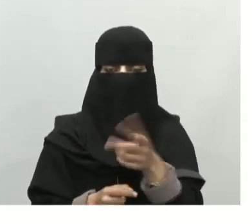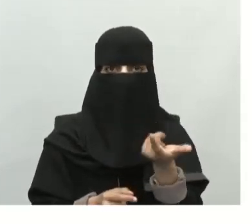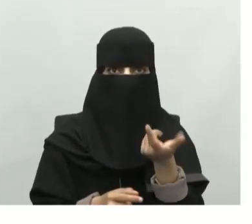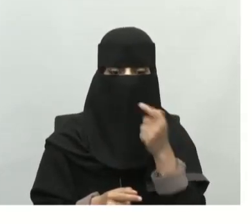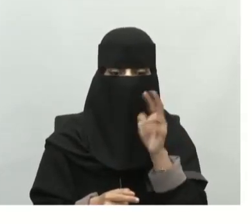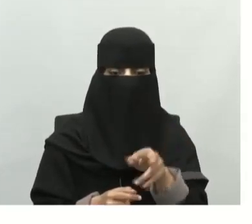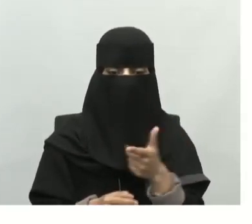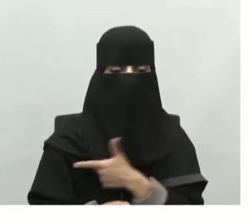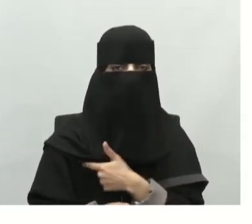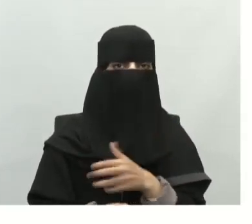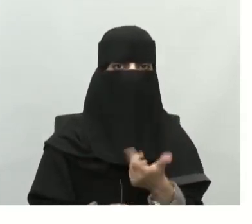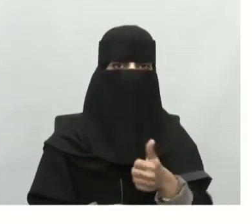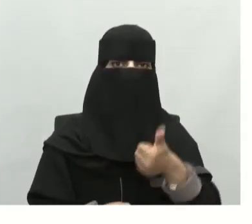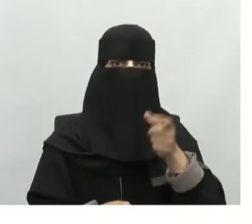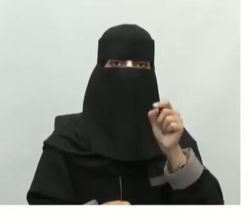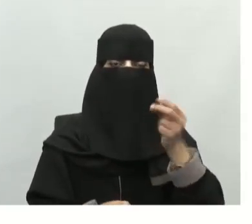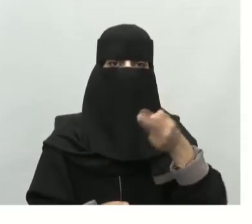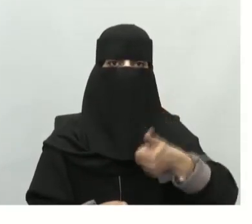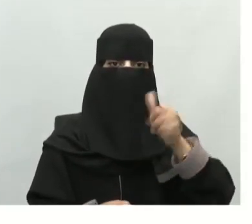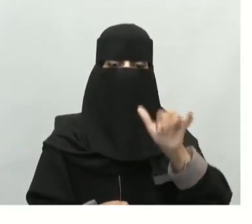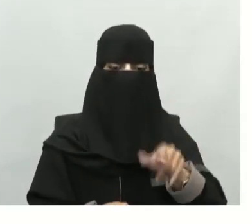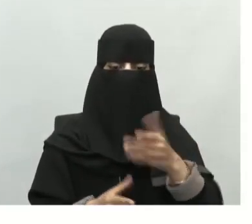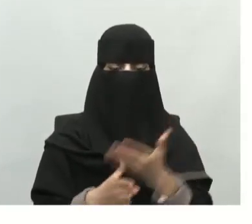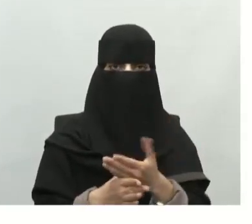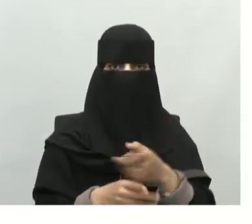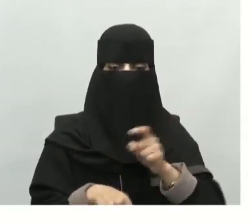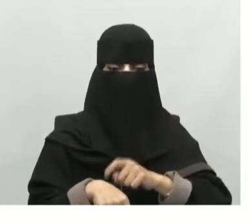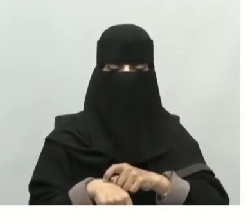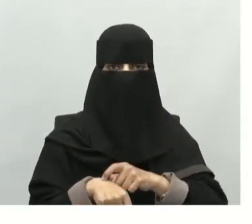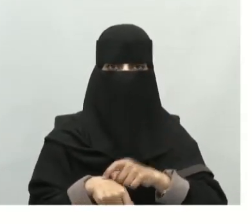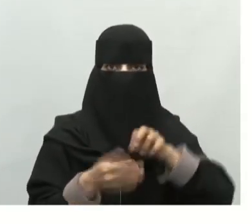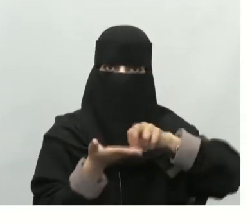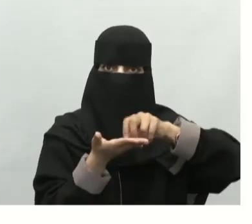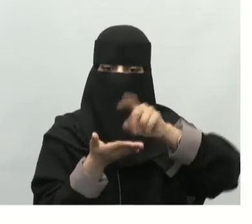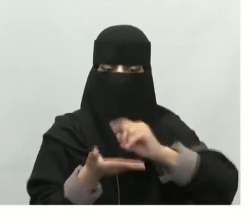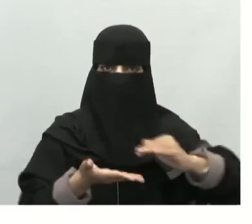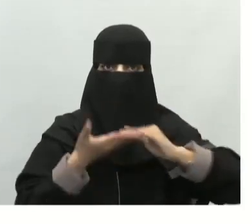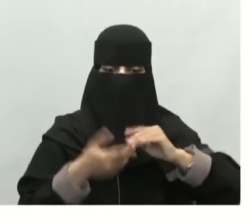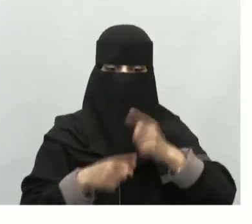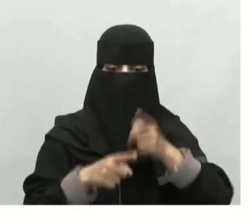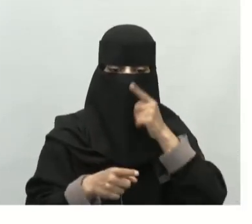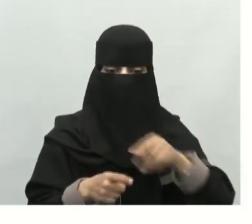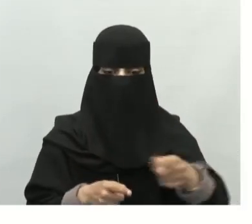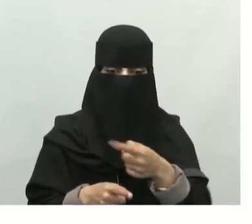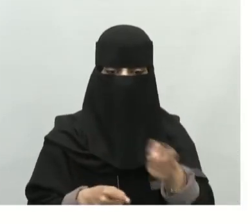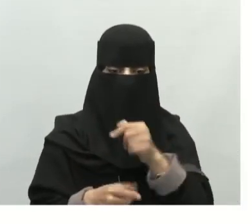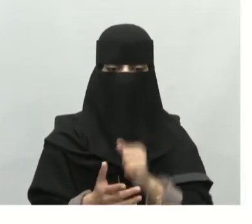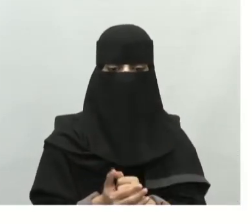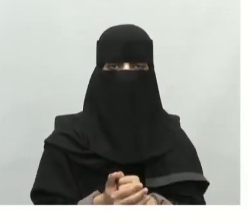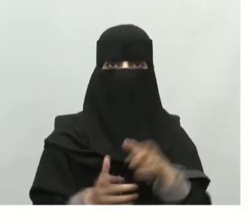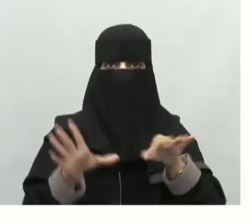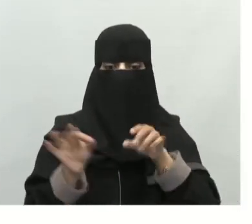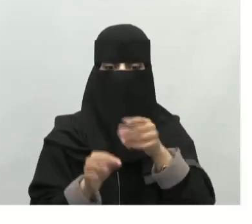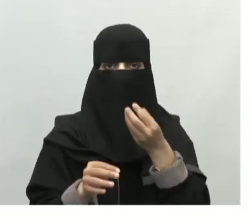منها الافاعي لانها تزحف على بطنها وليس لديها اطراف للمساعده في الحركه وهل هناك